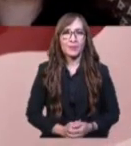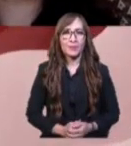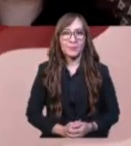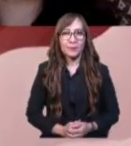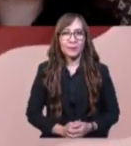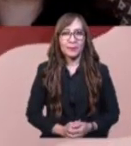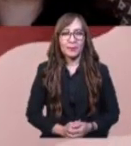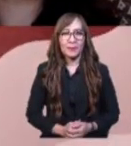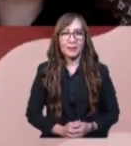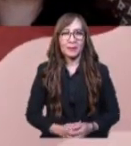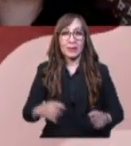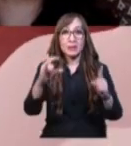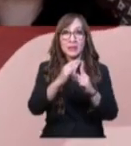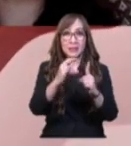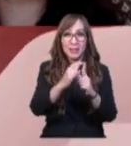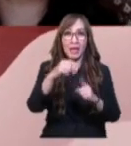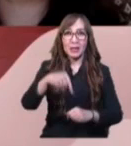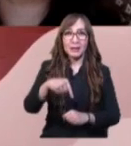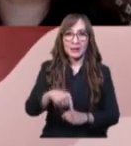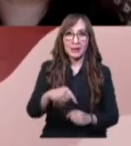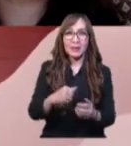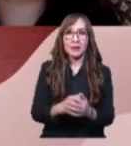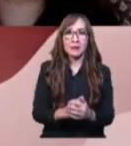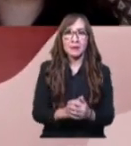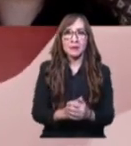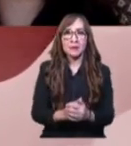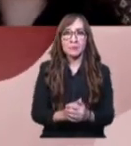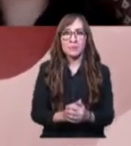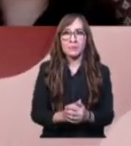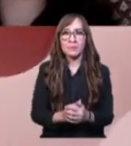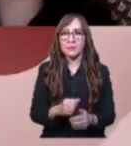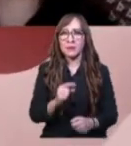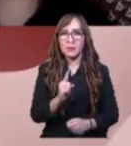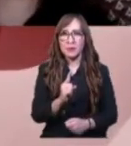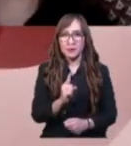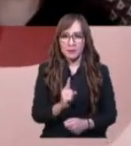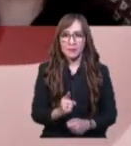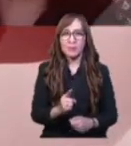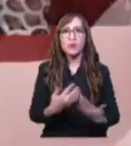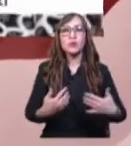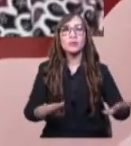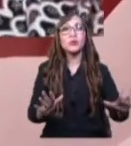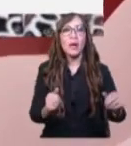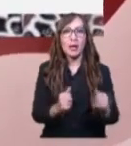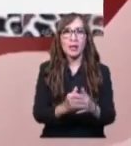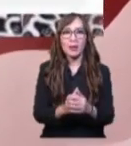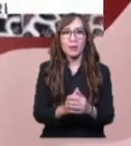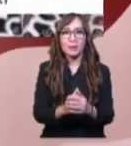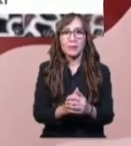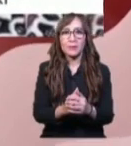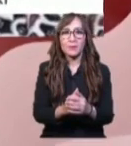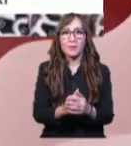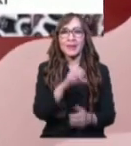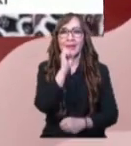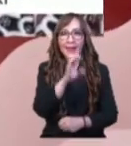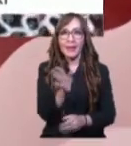Vicky, jadi digitalisasi ini adalah sebuah keniscayaan yang tadi sudah sempat di-mention